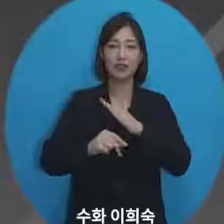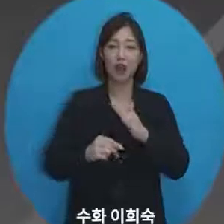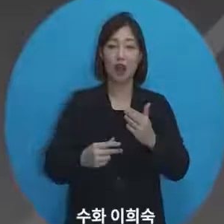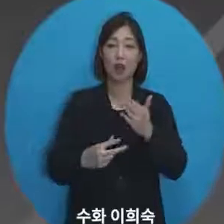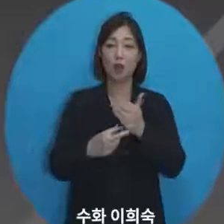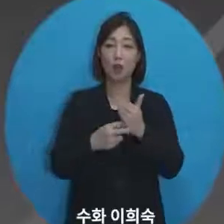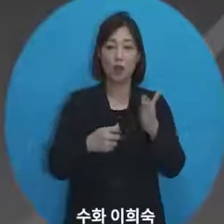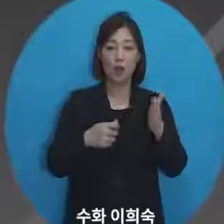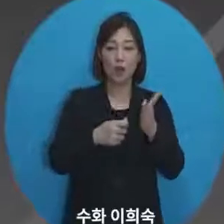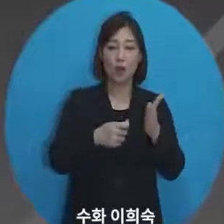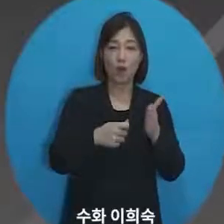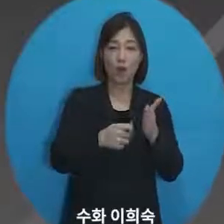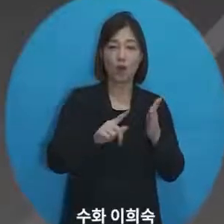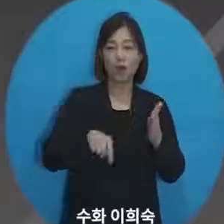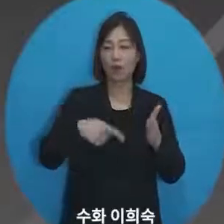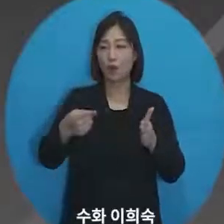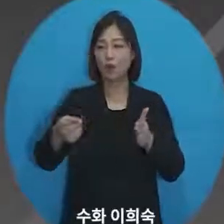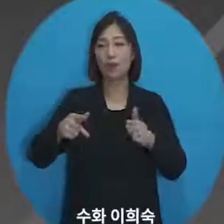보신 개찰구에서부터